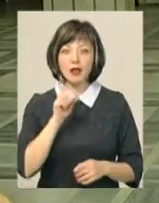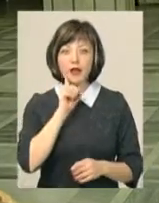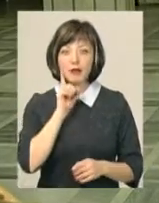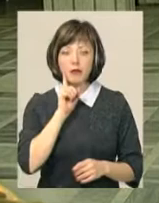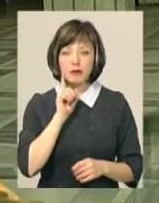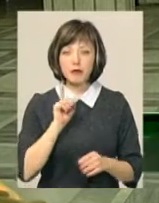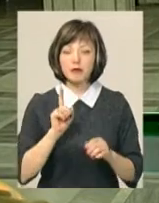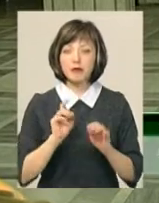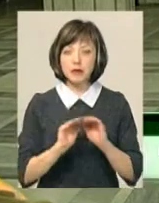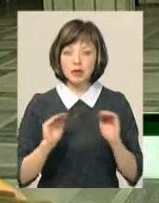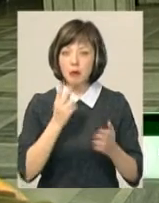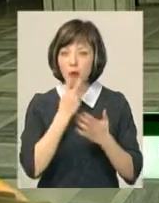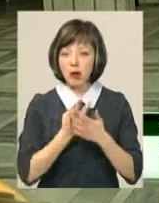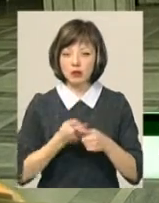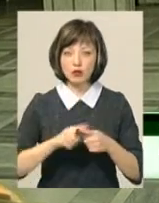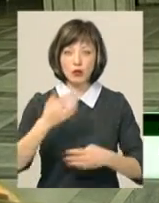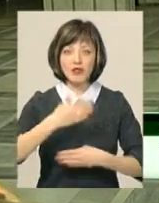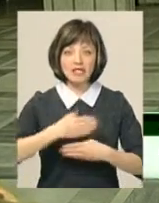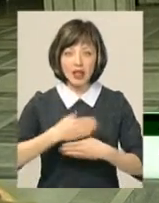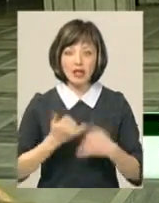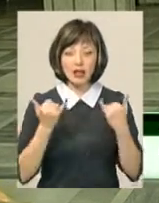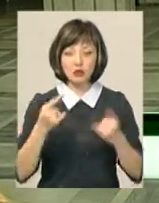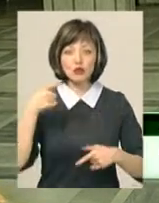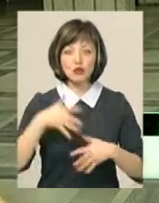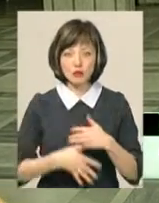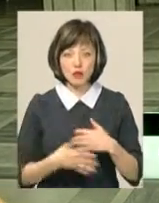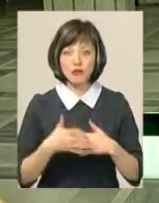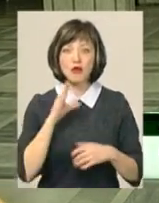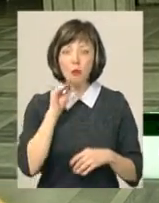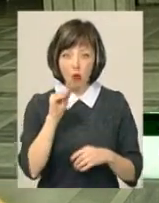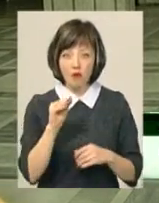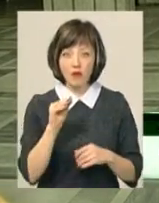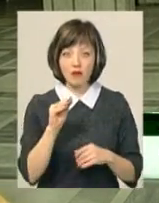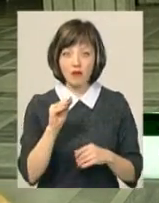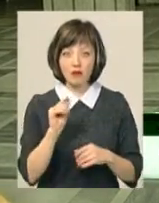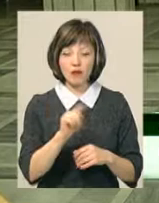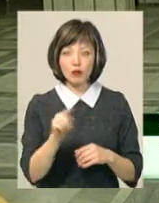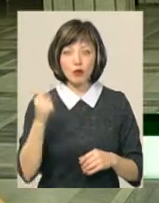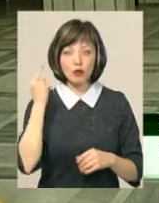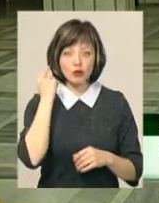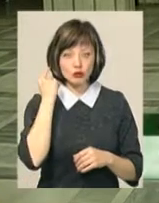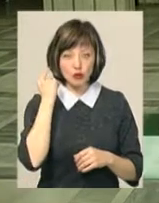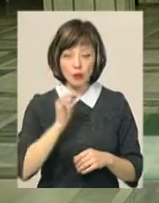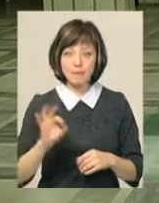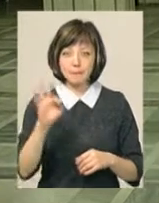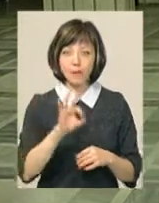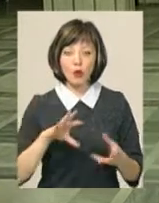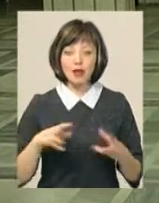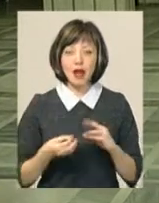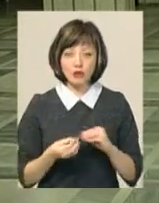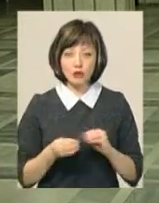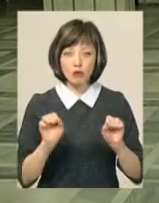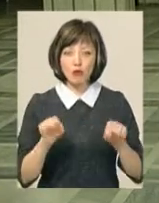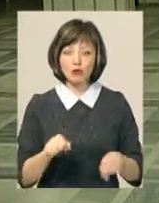виставу, вони на для них зрозумілій мові вони почують про наслідки,